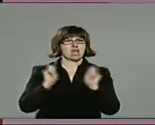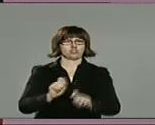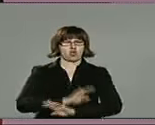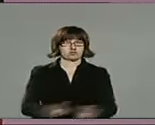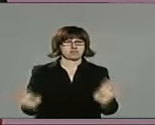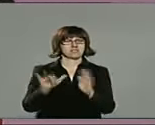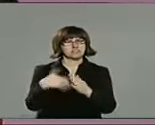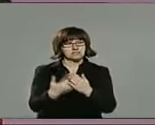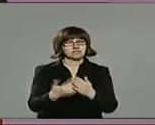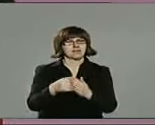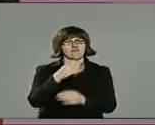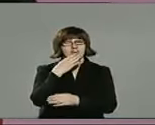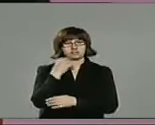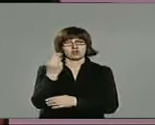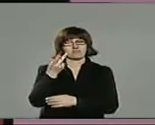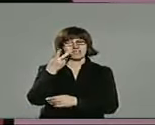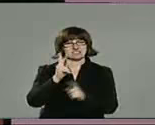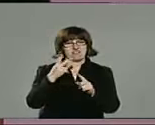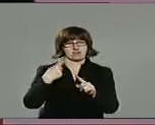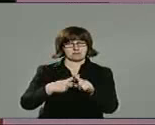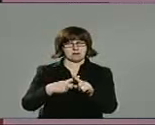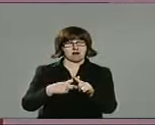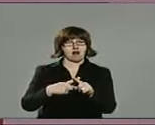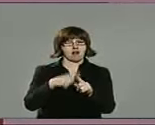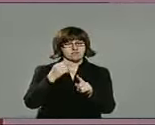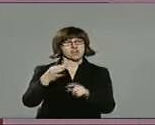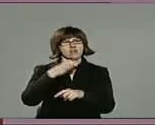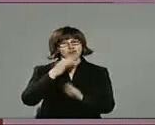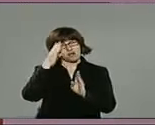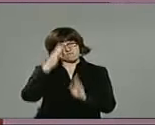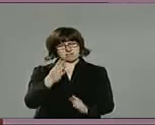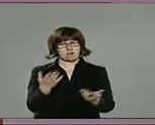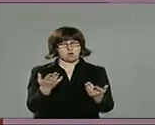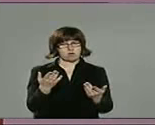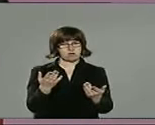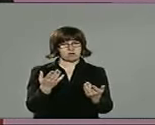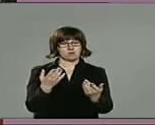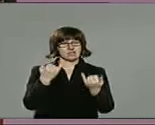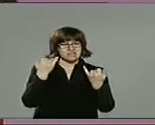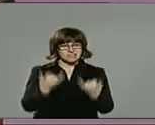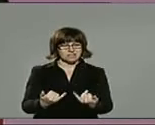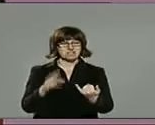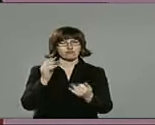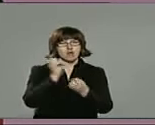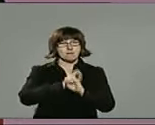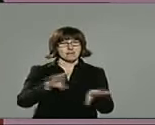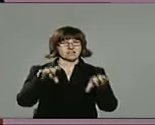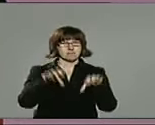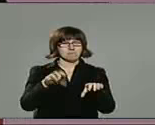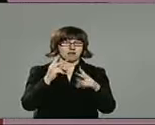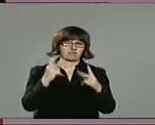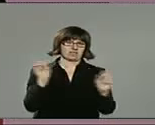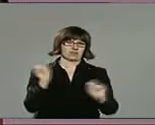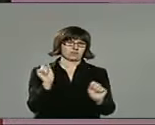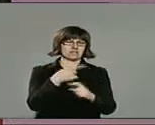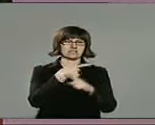Dafür bitte ich euch zum 2. Mal um euer Vertrauen und nun für die Medienbank besonders